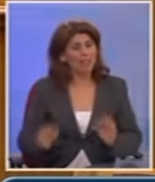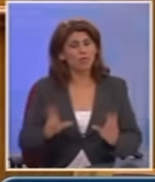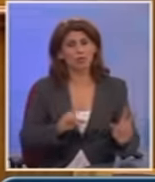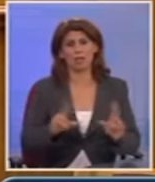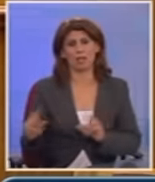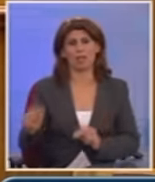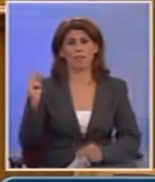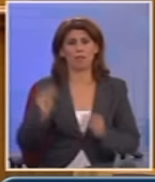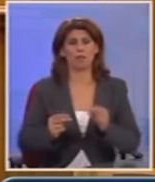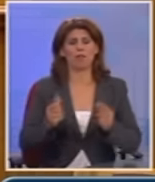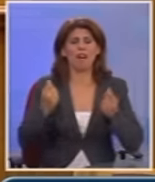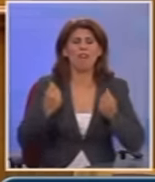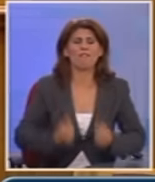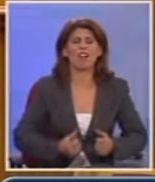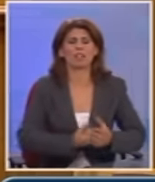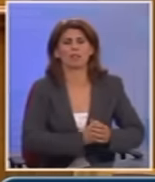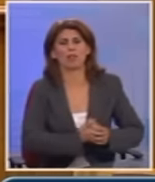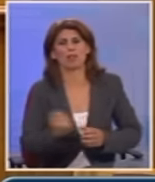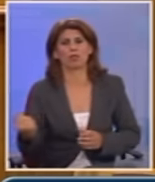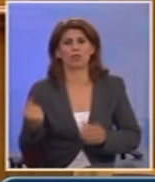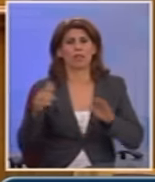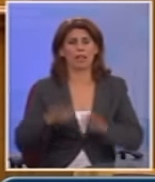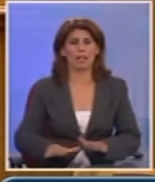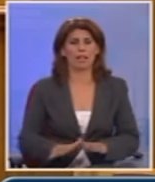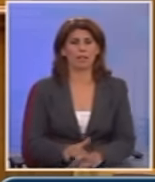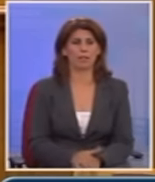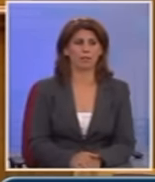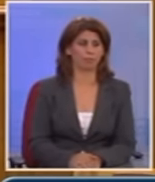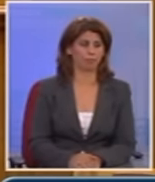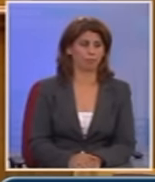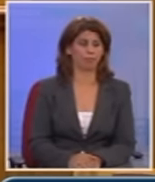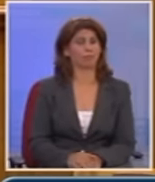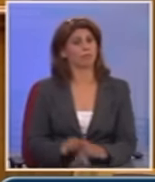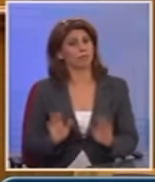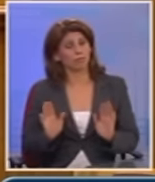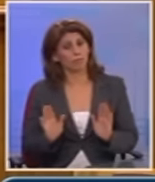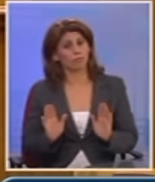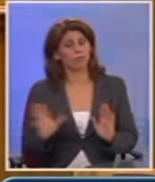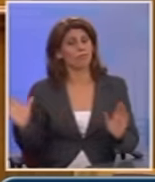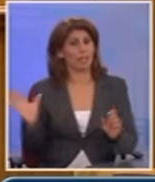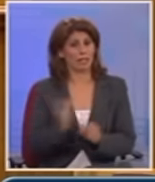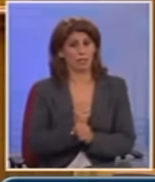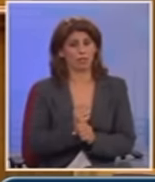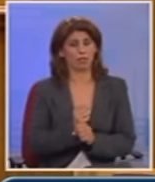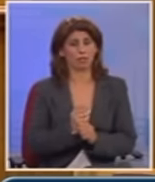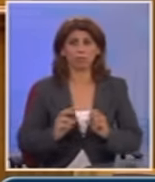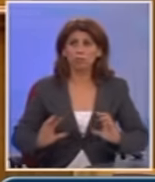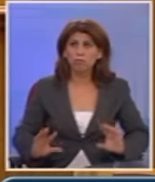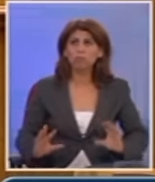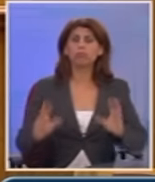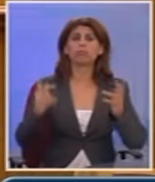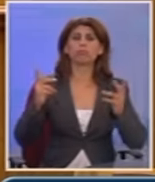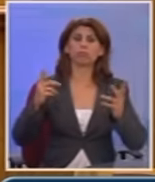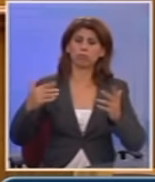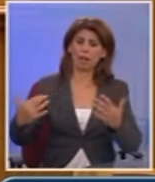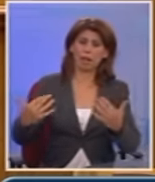προβλήματα αβάσταχτης λιτότητας και ανεργίας. Και όμως καταφέρατε να ξεσηκώσετε